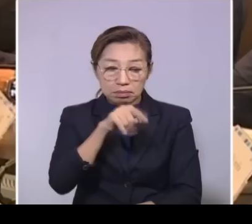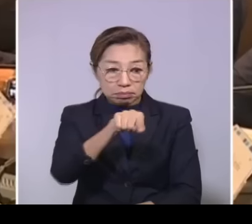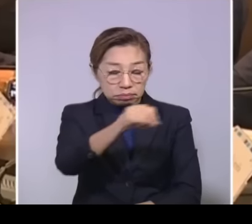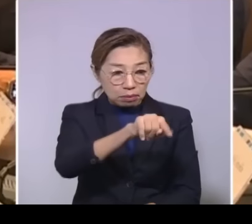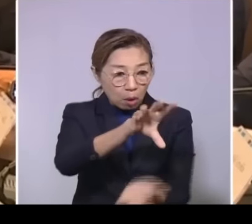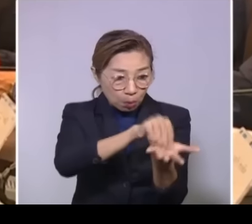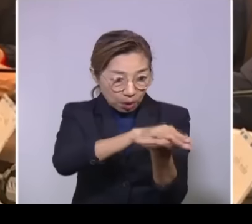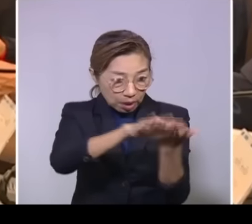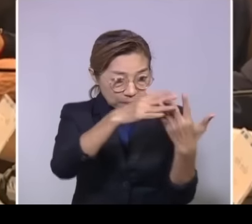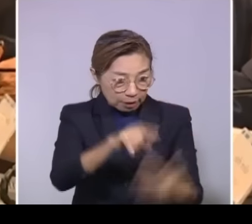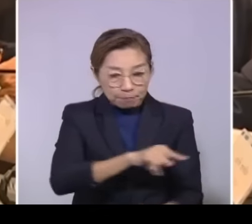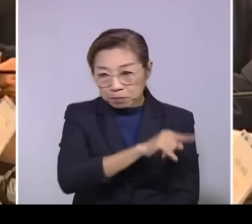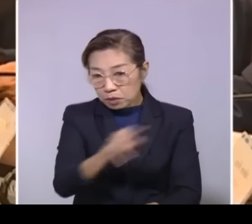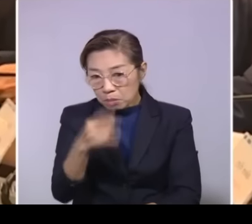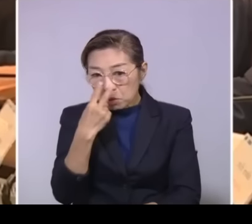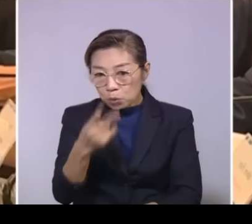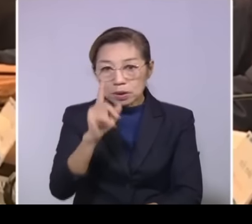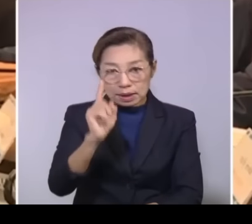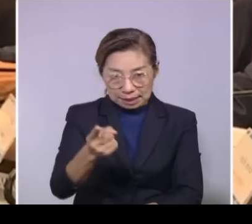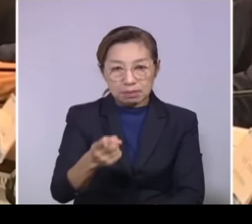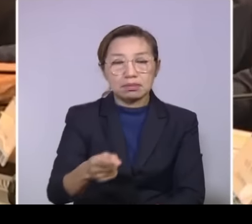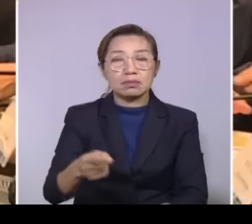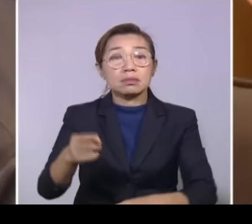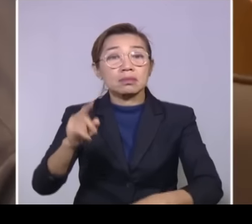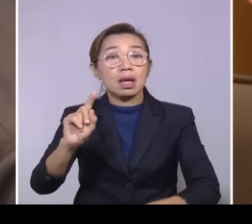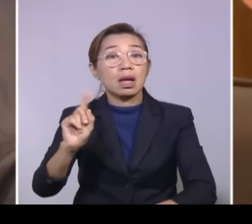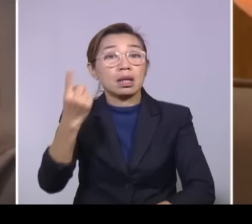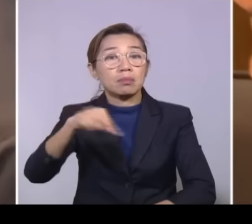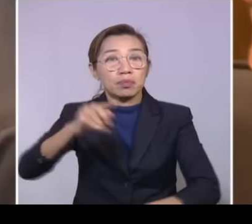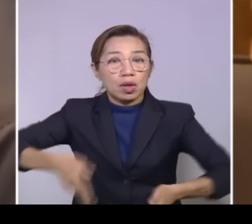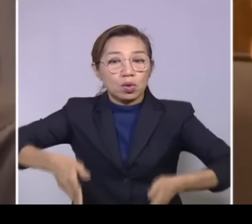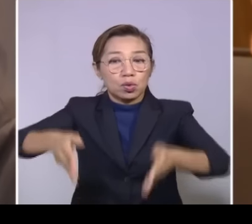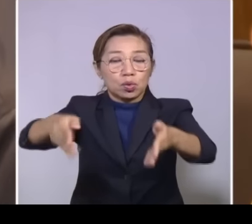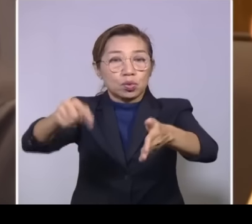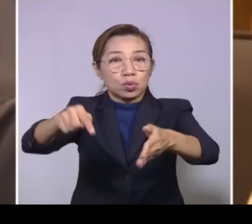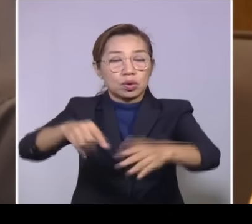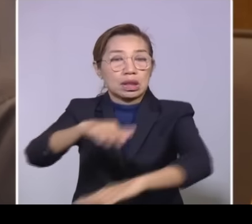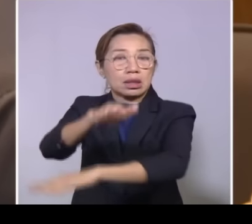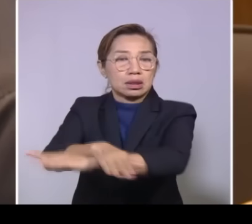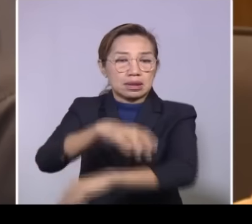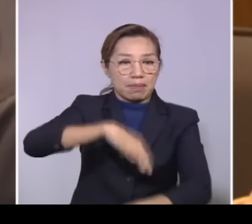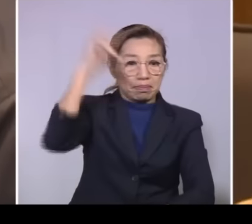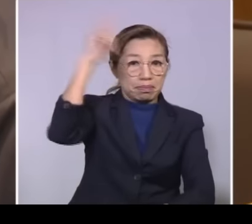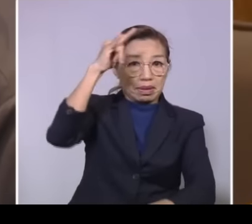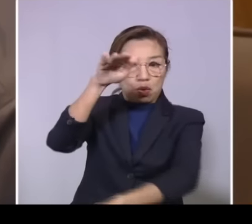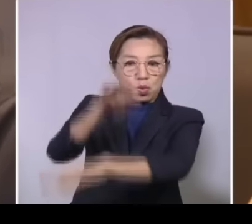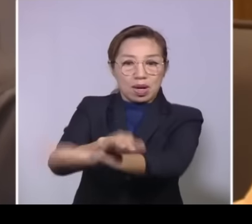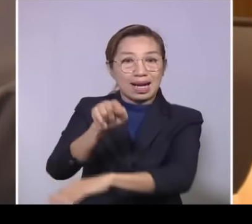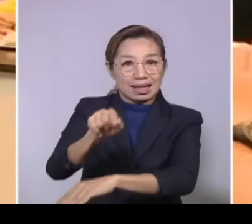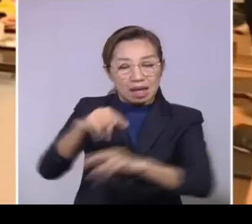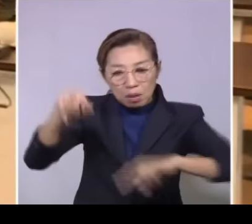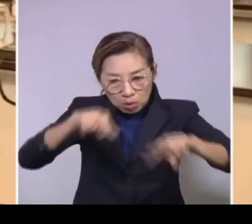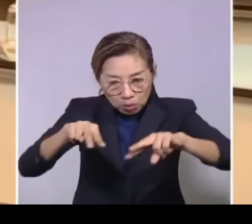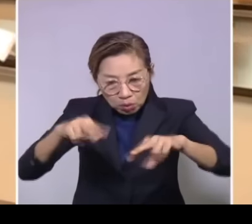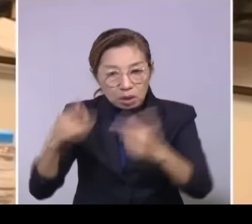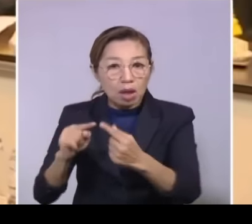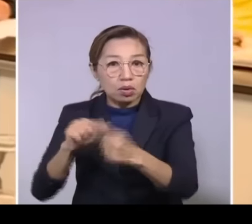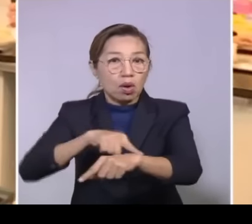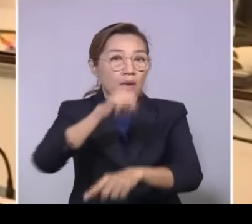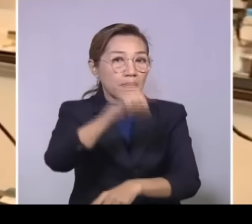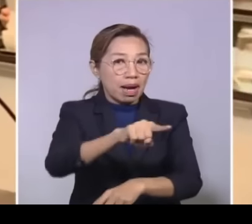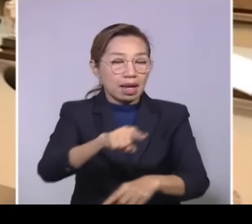ที่ตรวจสอบสถานที่จริงที่แรกที่จะไปก็คือถนนเลี่ยงเมืองแยกสนามบินภูเก็ตแล้วหลังจากนั้นตอนบ่ายจะลงพื้น